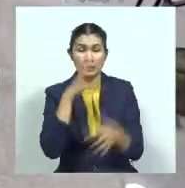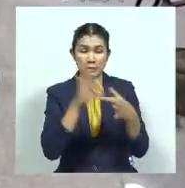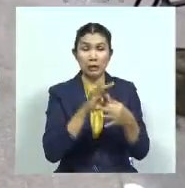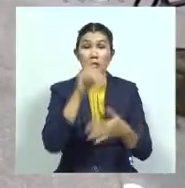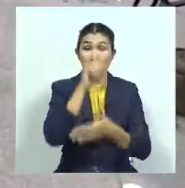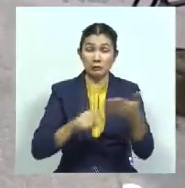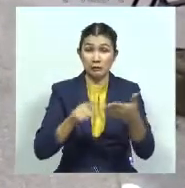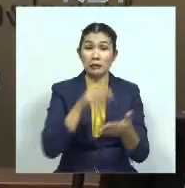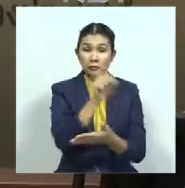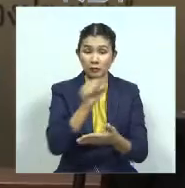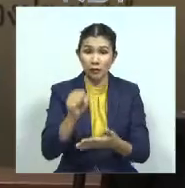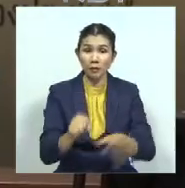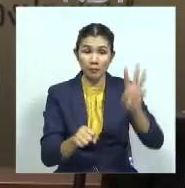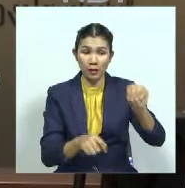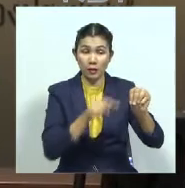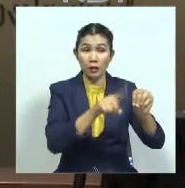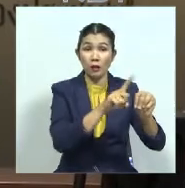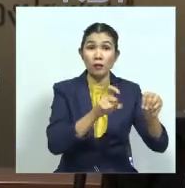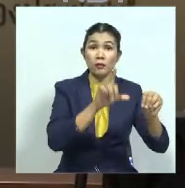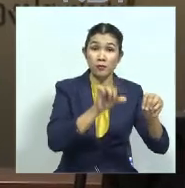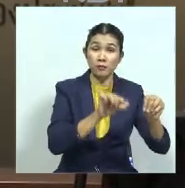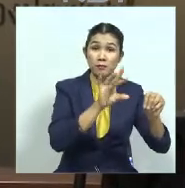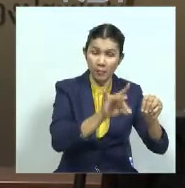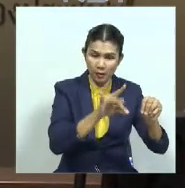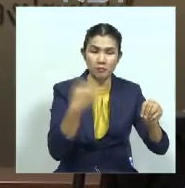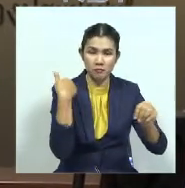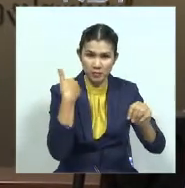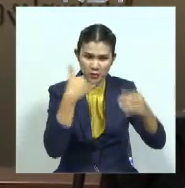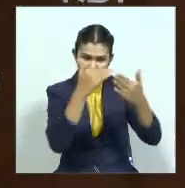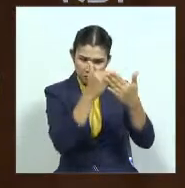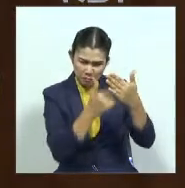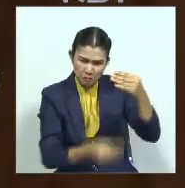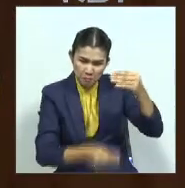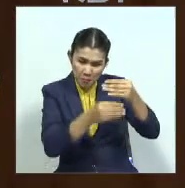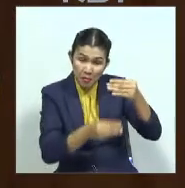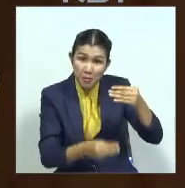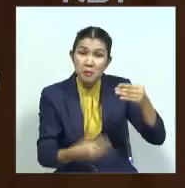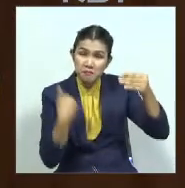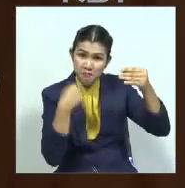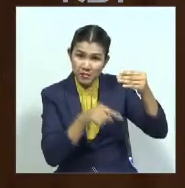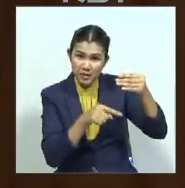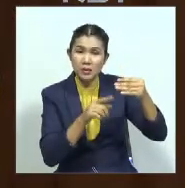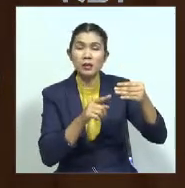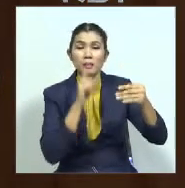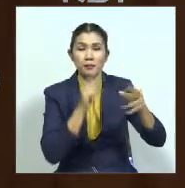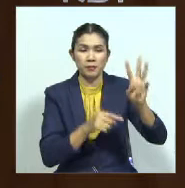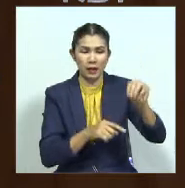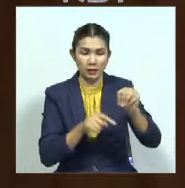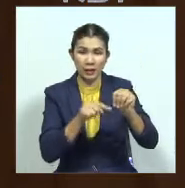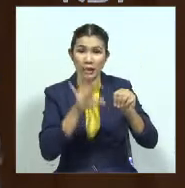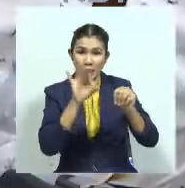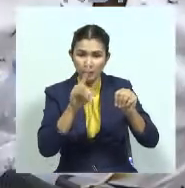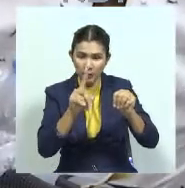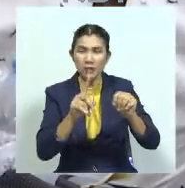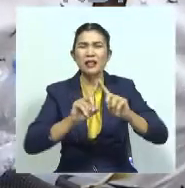ส.มาตรา128มีการบัญญัติรายละเอียดเพิ่มเติมจากบทบัญญัติรัฐธรรมนูญมาตรา91